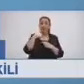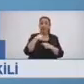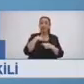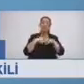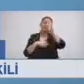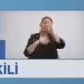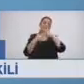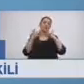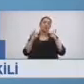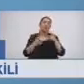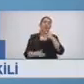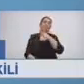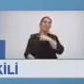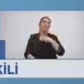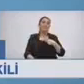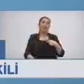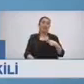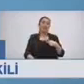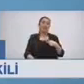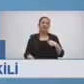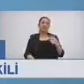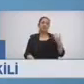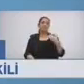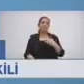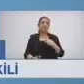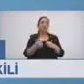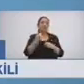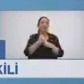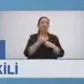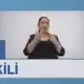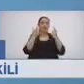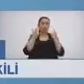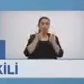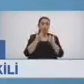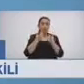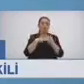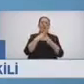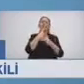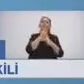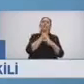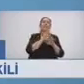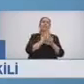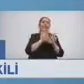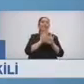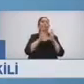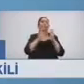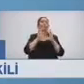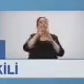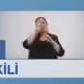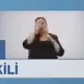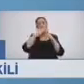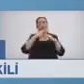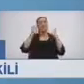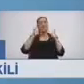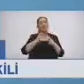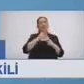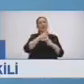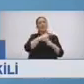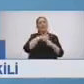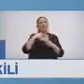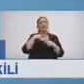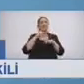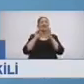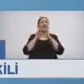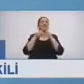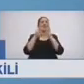İstanbul Büyükşehir Belediyesi'nin yetkisi, görevi sorumludadır demeden İstanbul Büyükşehir Belediyesi'nin ekiplerine destek vermek